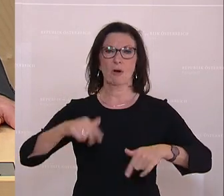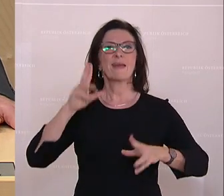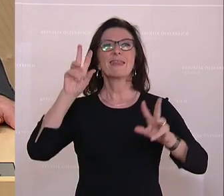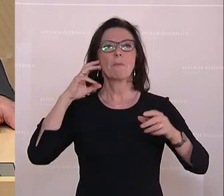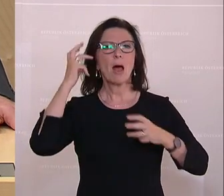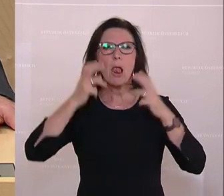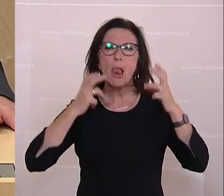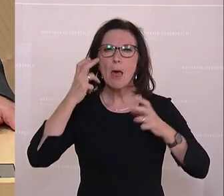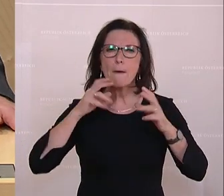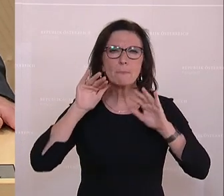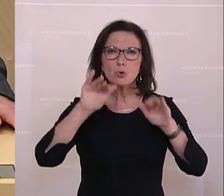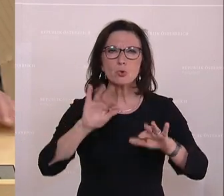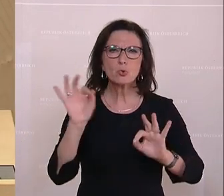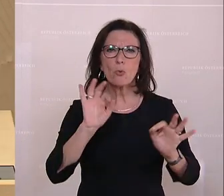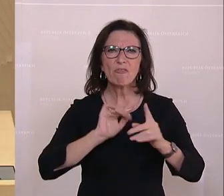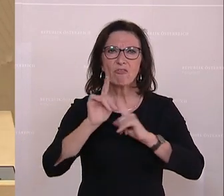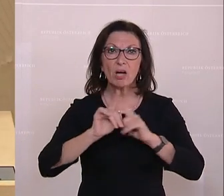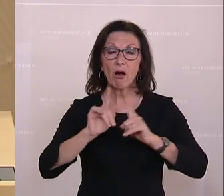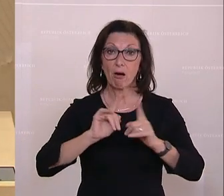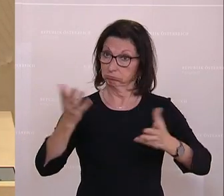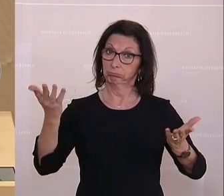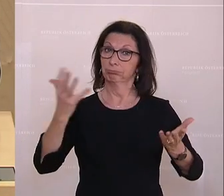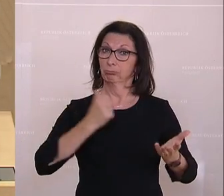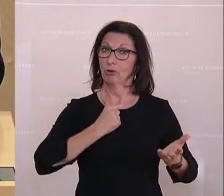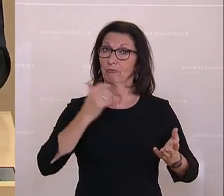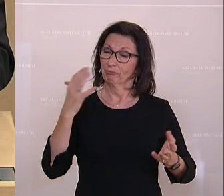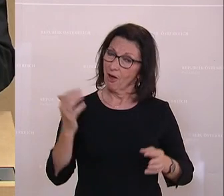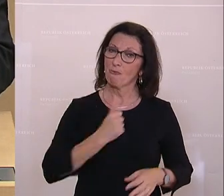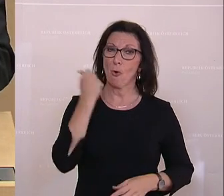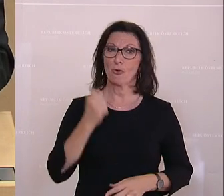Verkehr betrifft und durchaus da und dort Erfolge erzielen können. In diesem Sinne